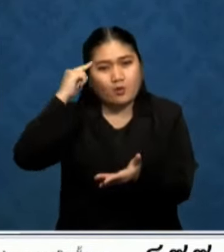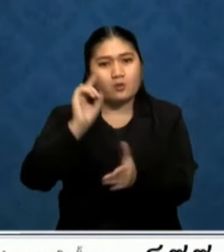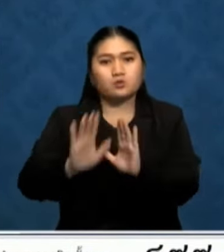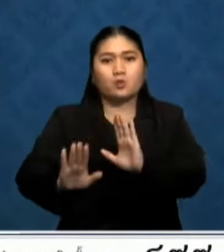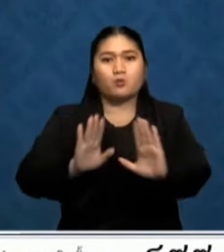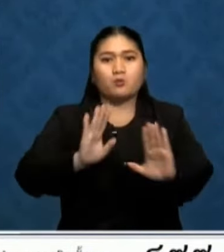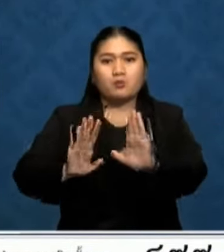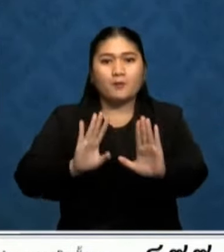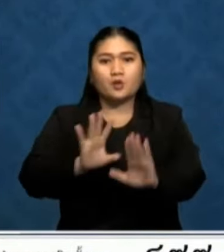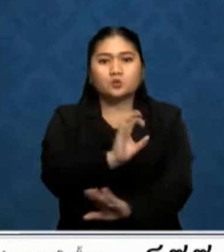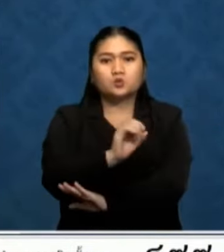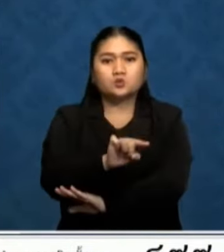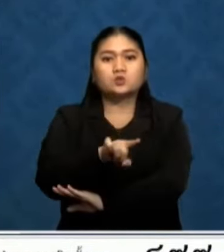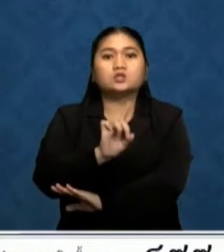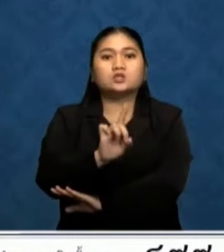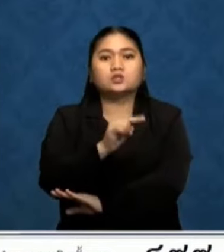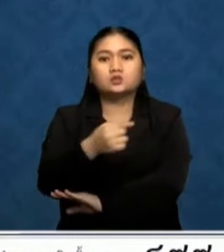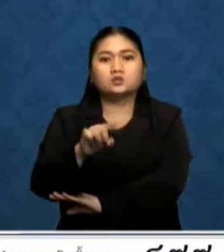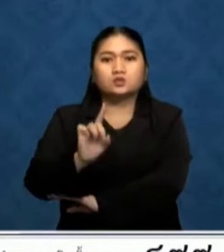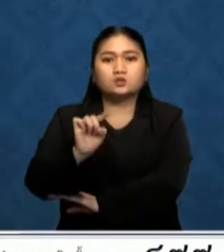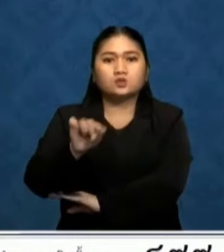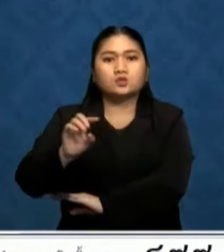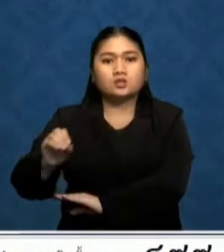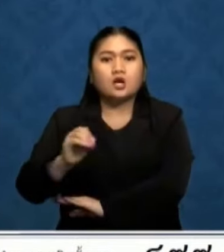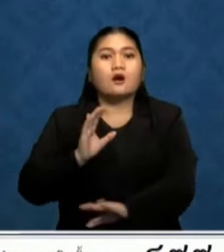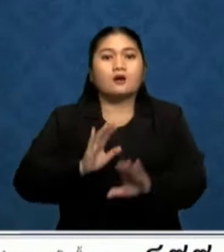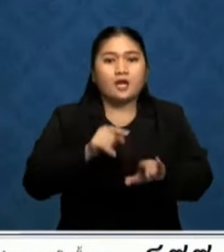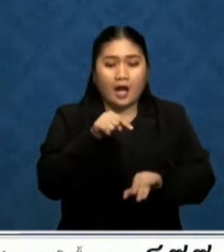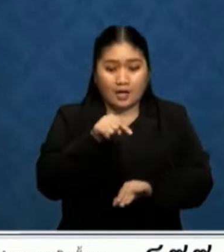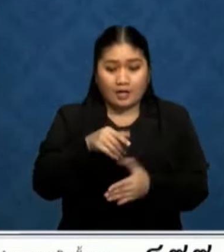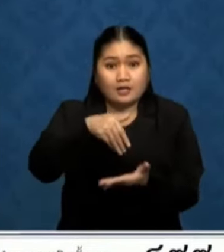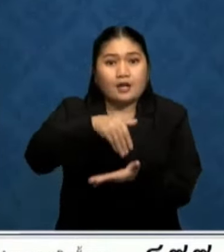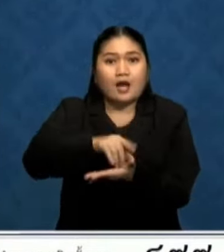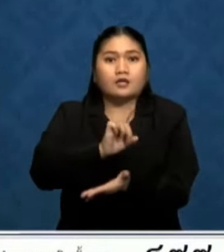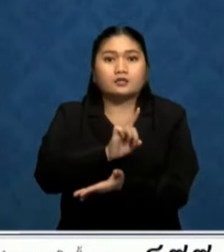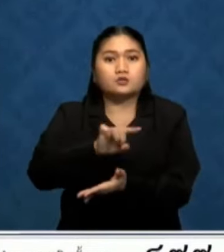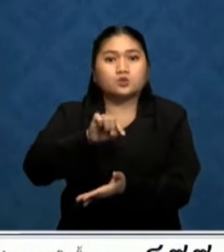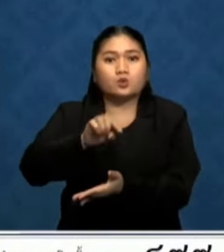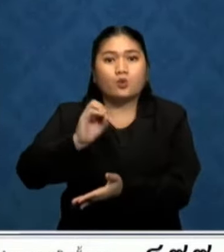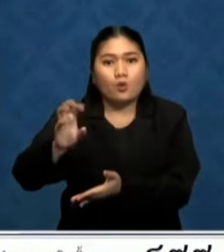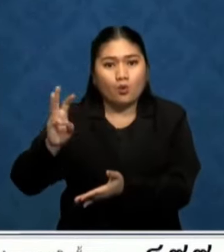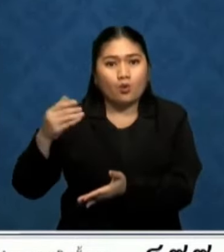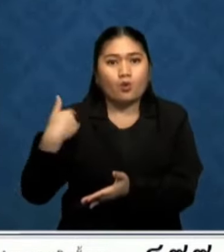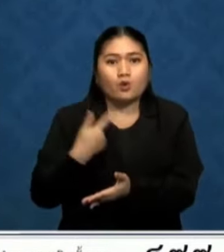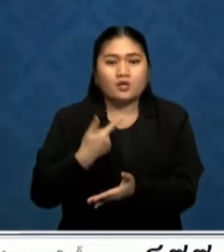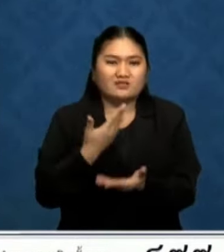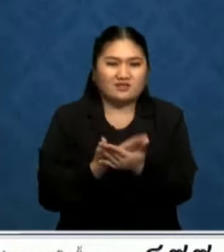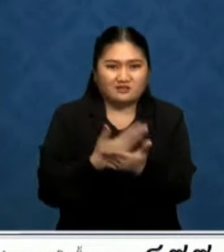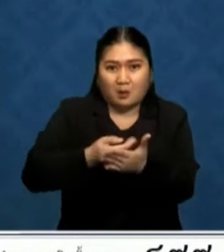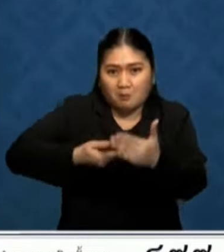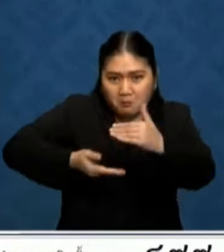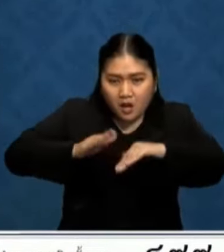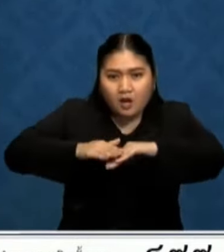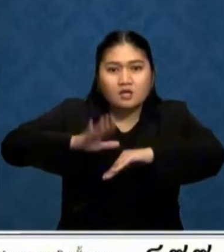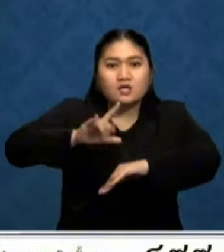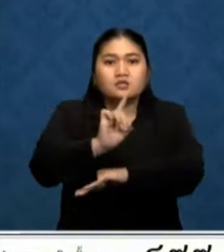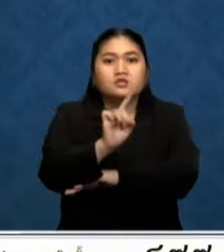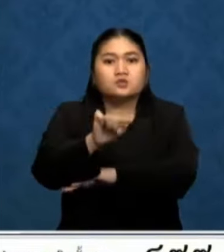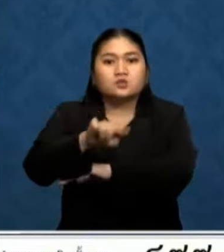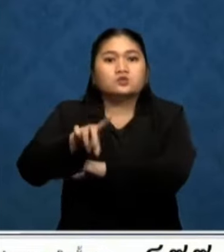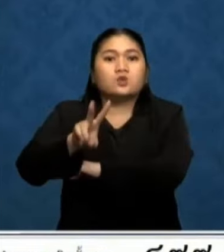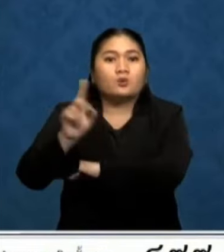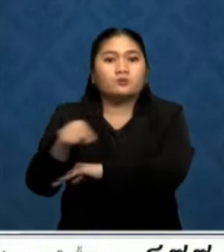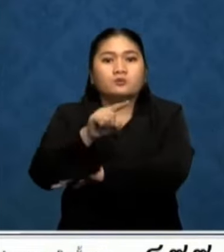อยู่ในช่งร้อยละ 0.1 ทุ 1.1 คลากรางร้อยละ 0.6และดูนบญชีเดนสภัิมแนวโ้มเกินดูนร้อยละ 1.2